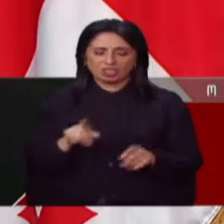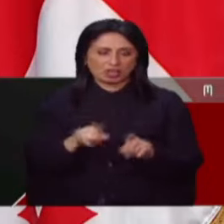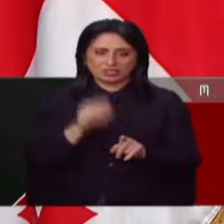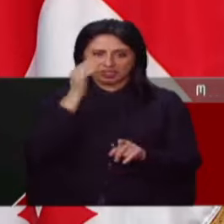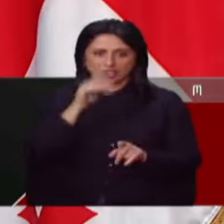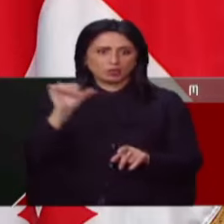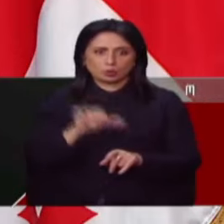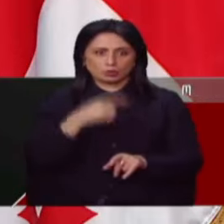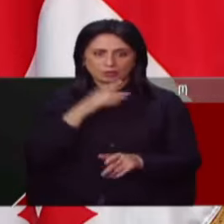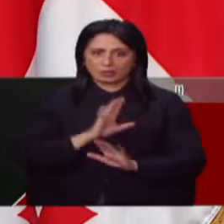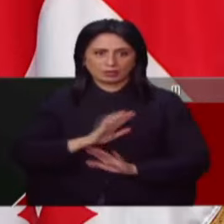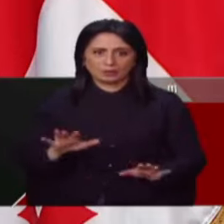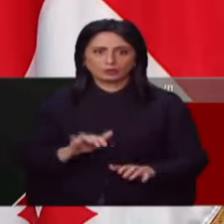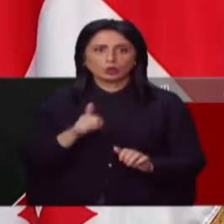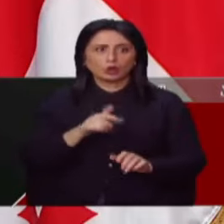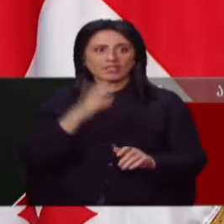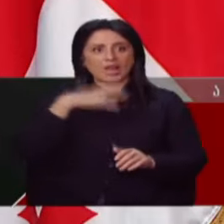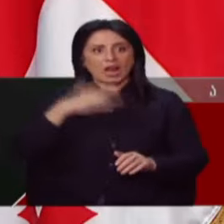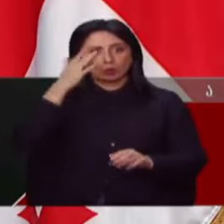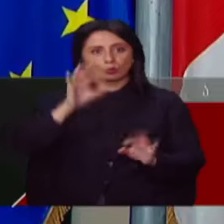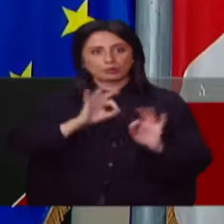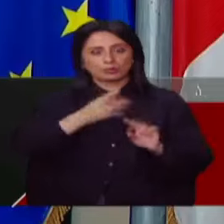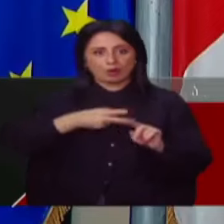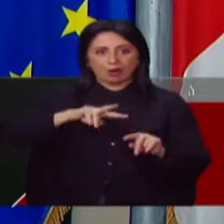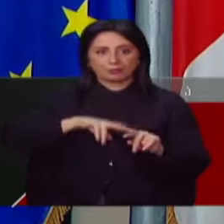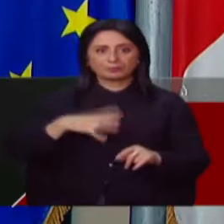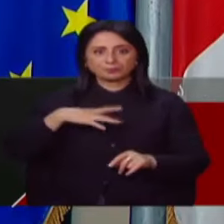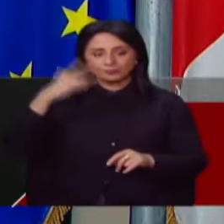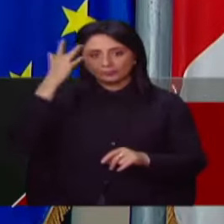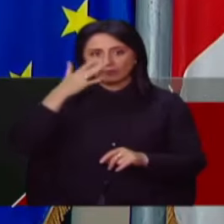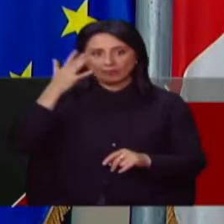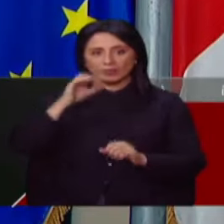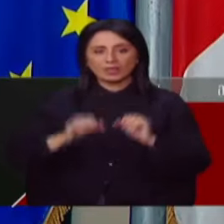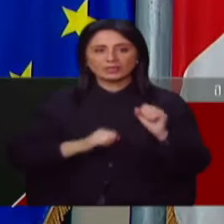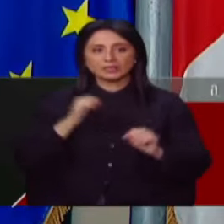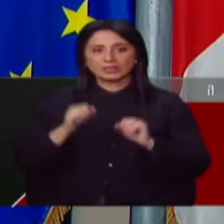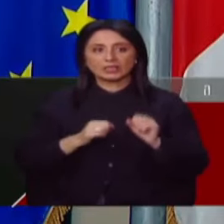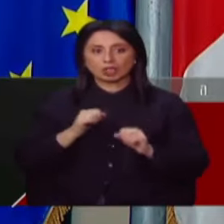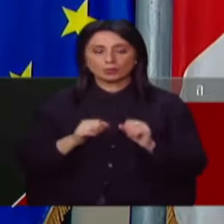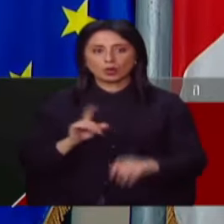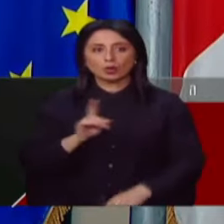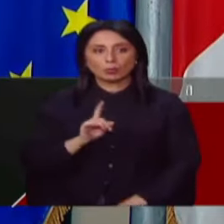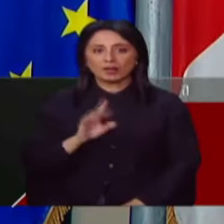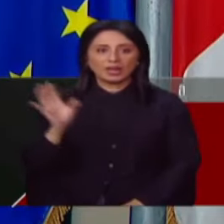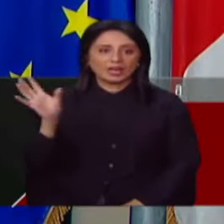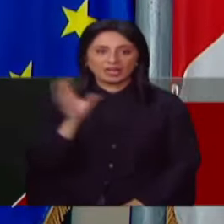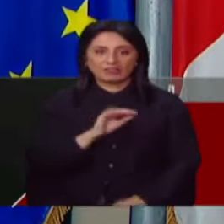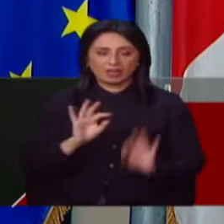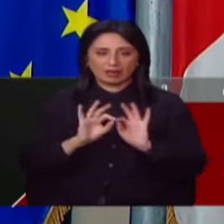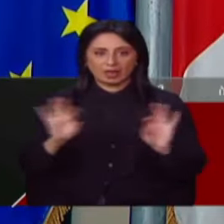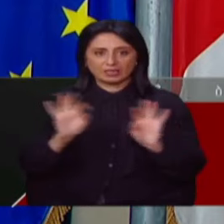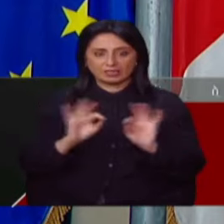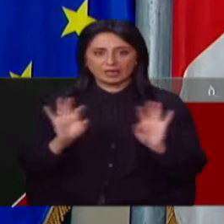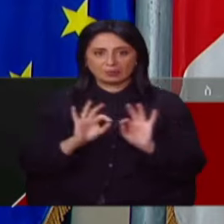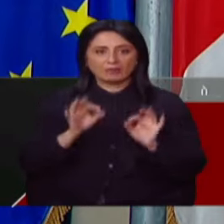შინაარსი ამ განცხადებისთვის არ მიუცია, როგორც ქართული ოცნება განმარტავს ამას. ქართული ოცნება ცდილობს, რომ ყველა